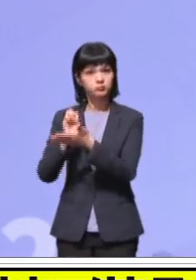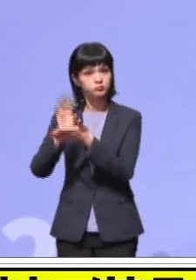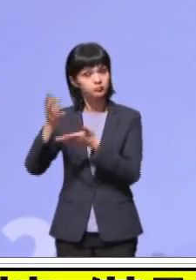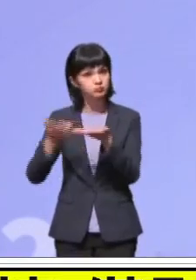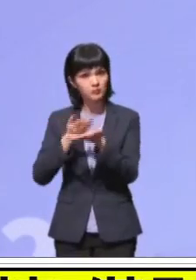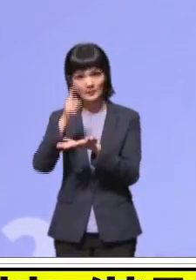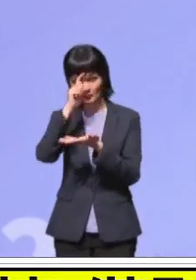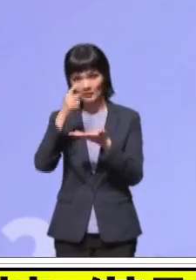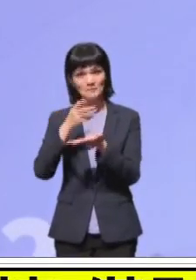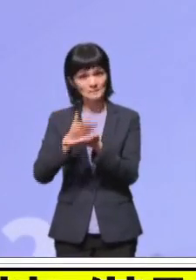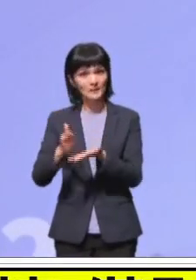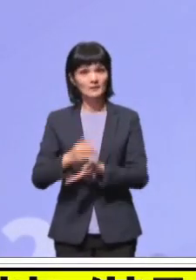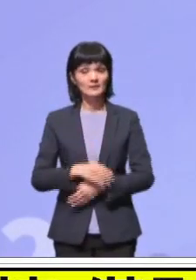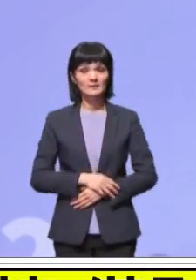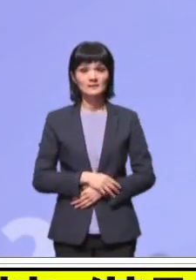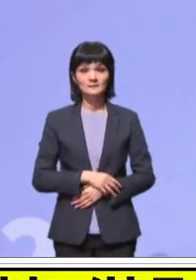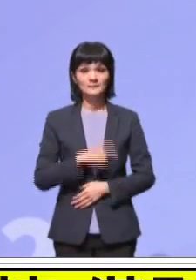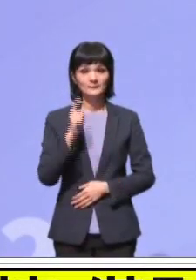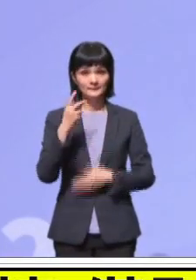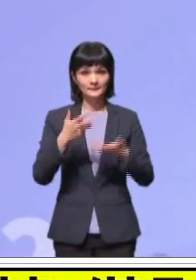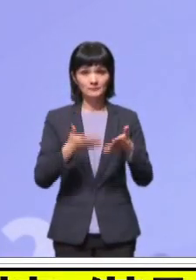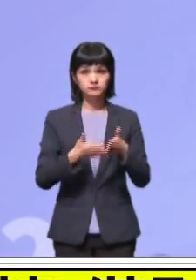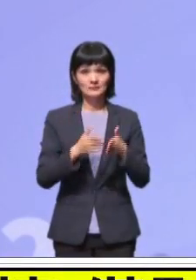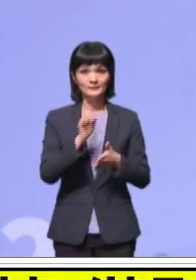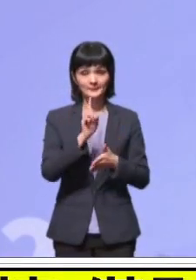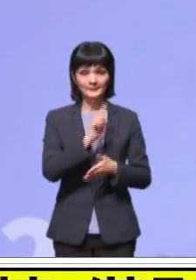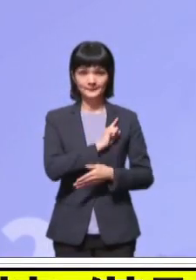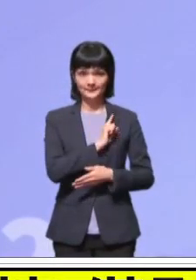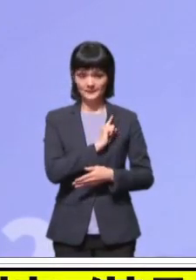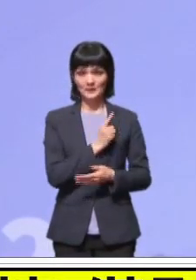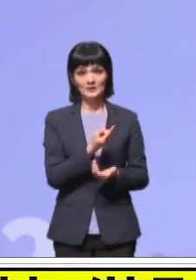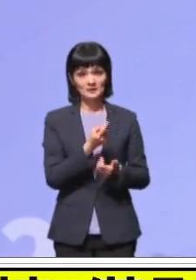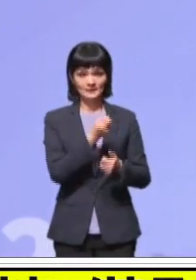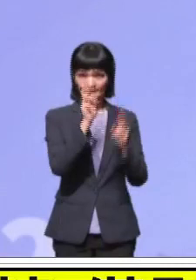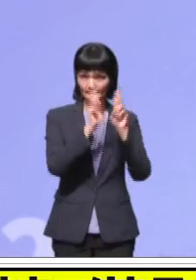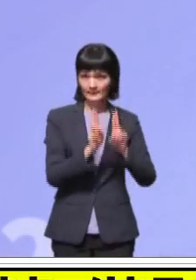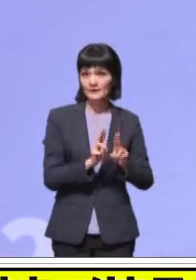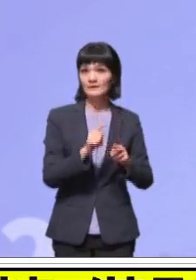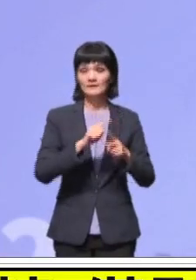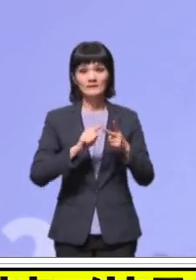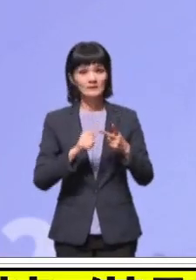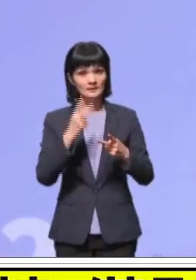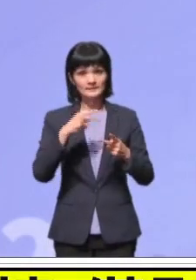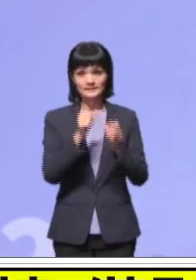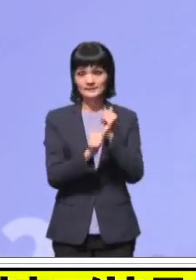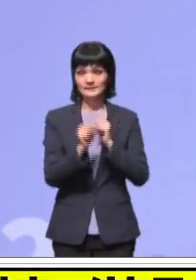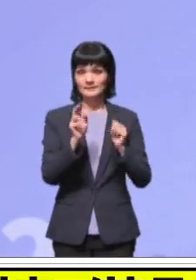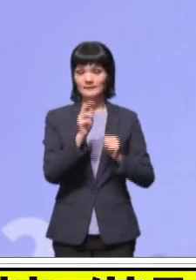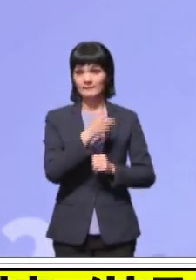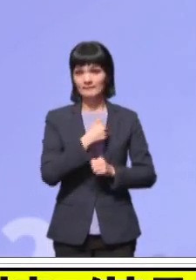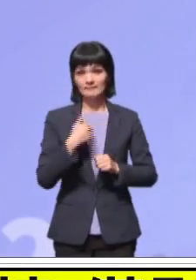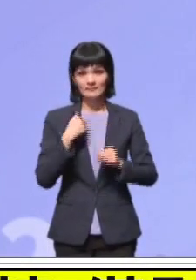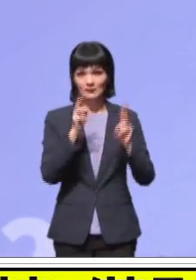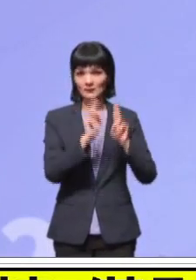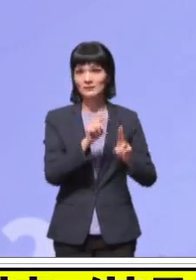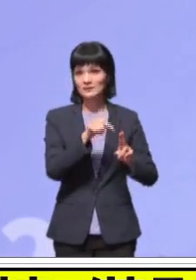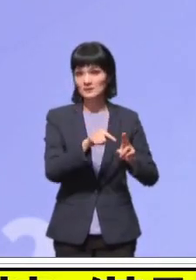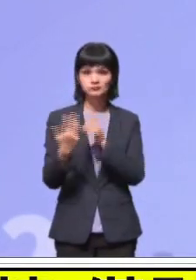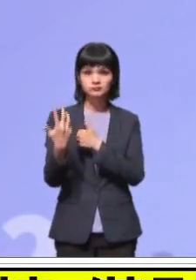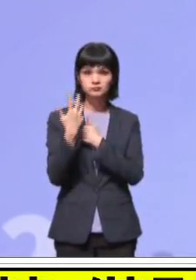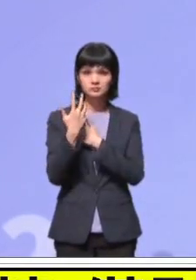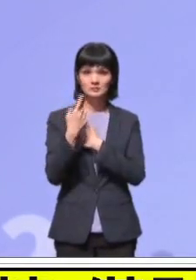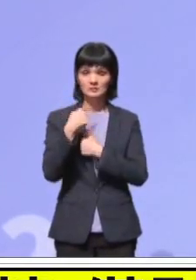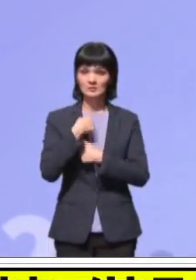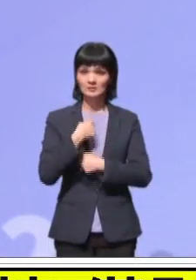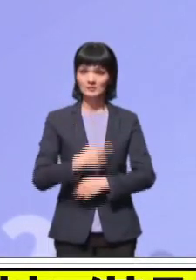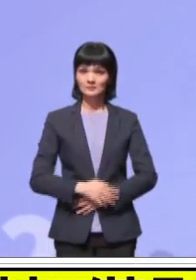上，他这次其他问题我看起来是有时候比较犹豫，那有时候甚至会看稿子念。但是他在两个时间点，他是